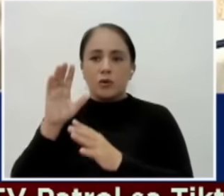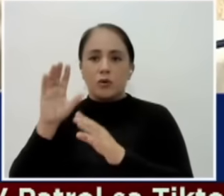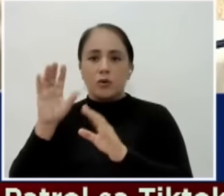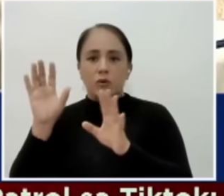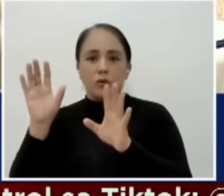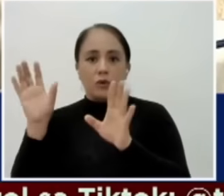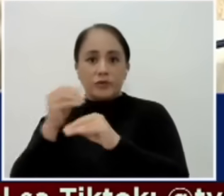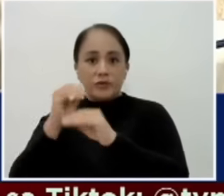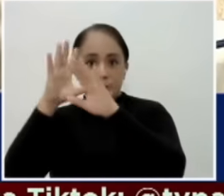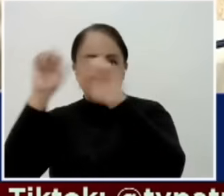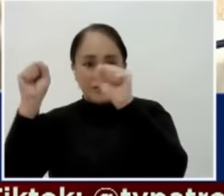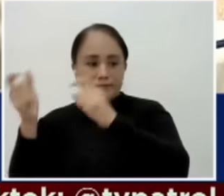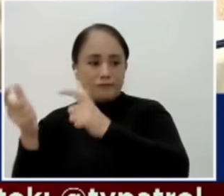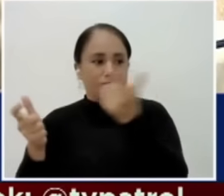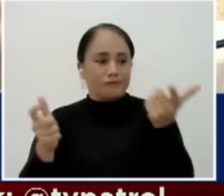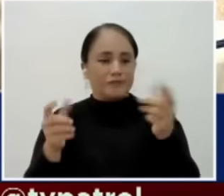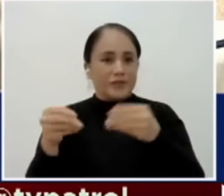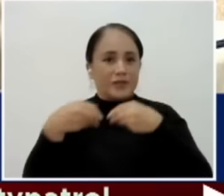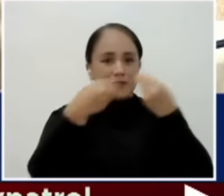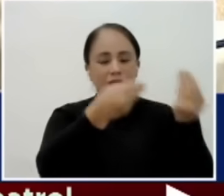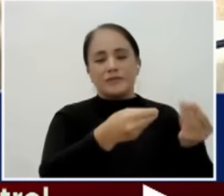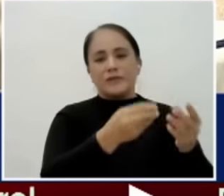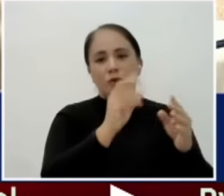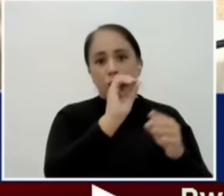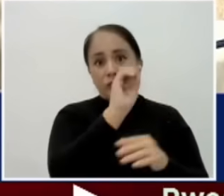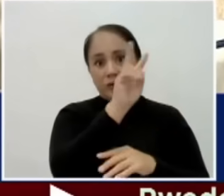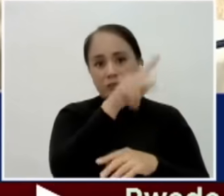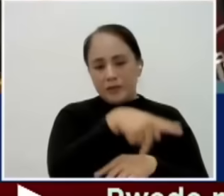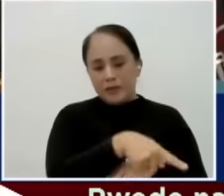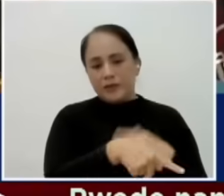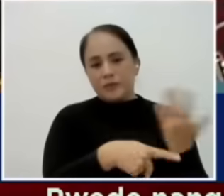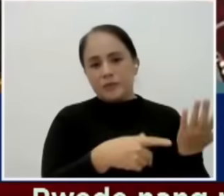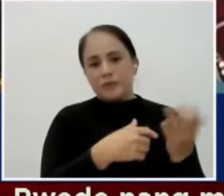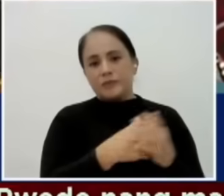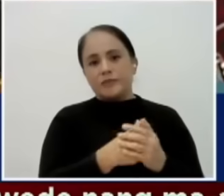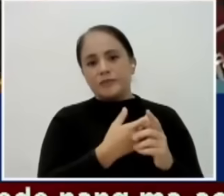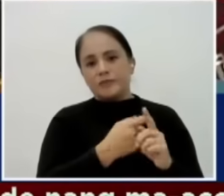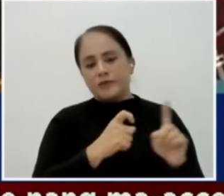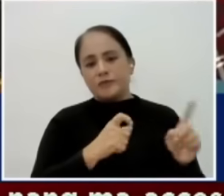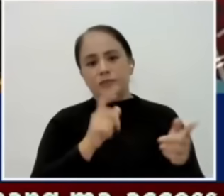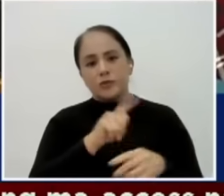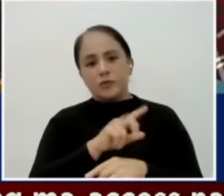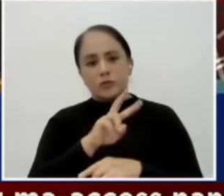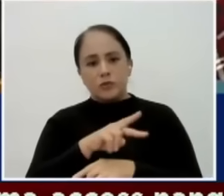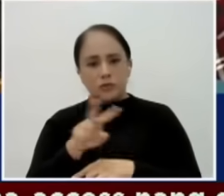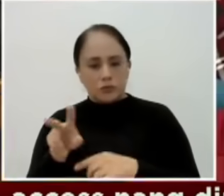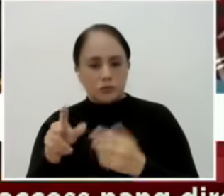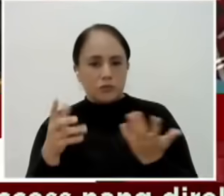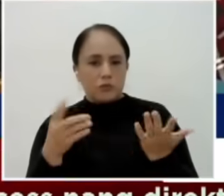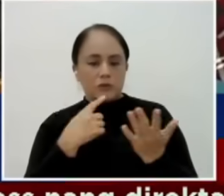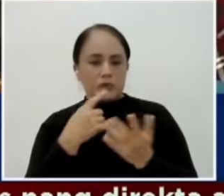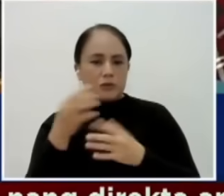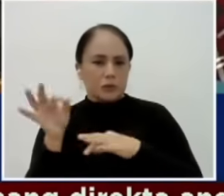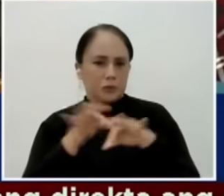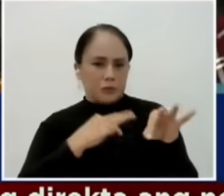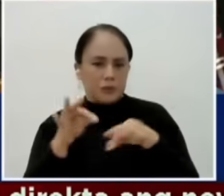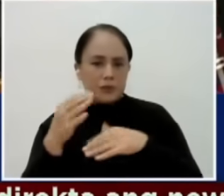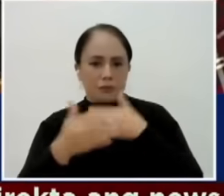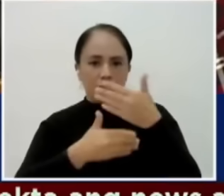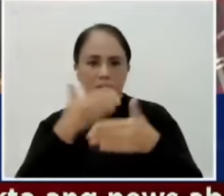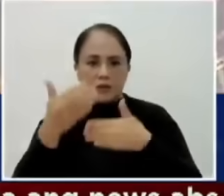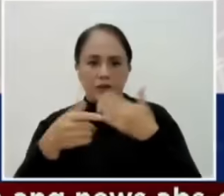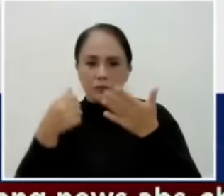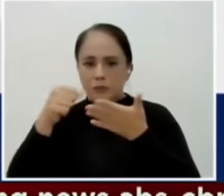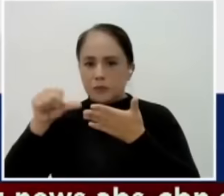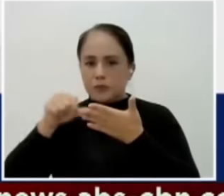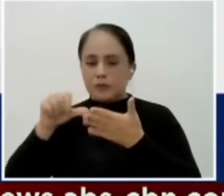fund sa OVP mula sa contingent fund ng OP noong 2022. Ipinaliwanag naman ni Kimbo ang proseso ng pag-audit ng mga